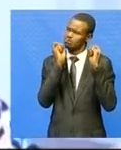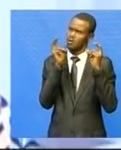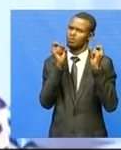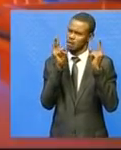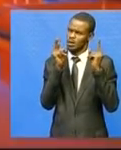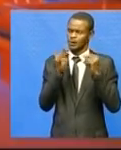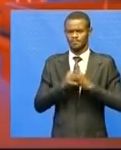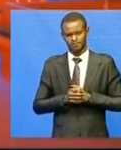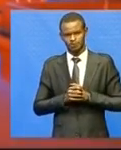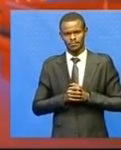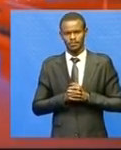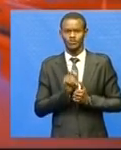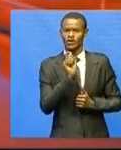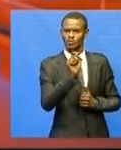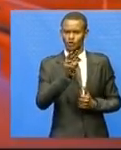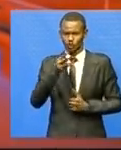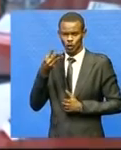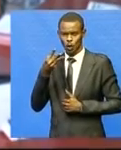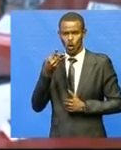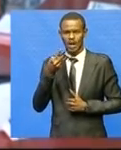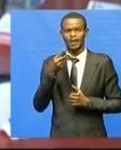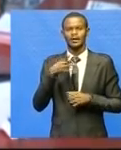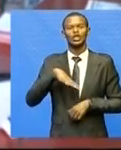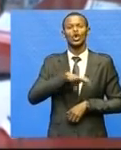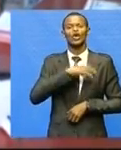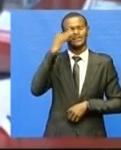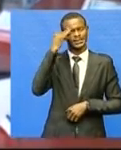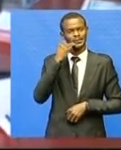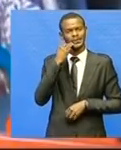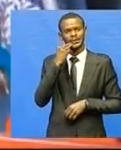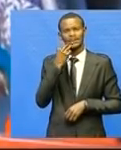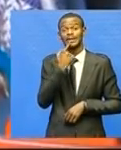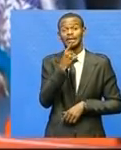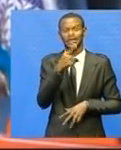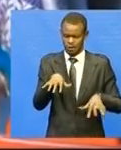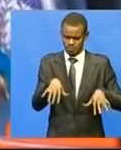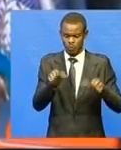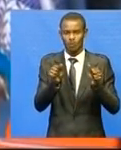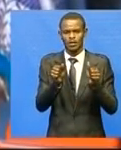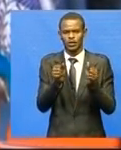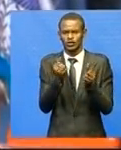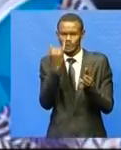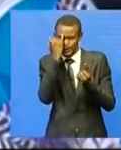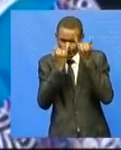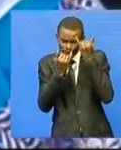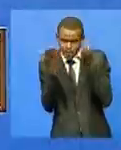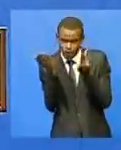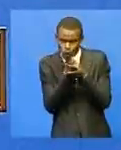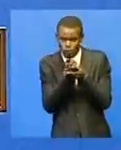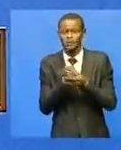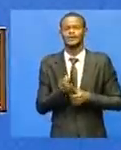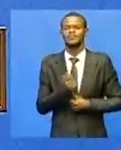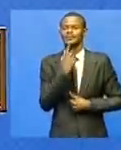Conseil des ministres. Approbation d'un relevé des décisions du Conseil des ministres. Le Conseil des ministres a